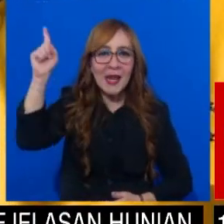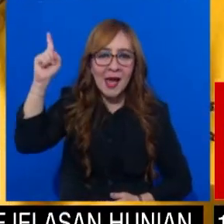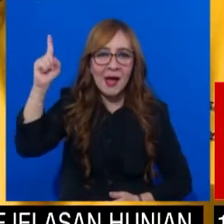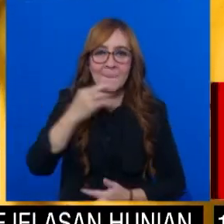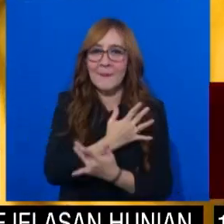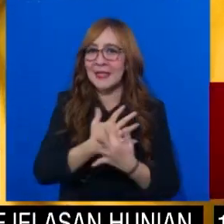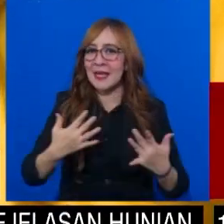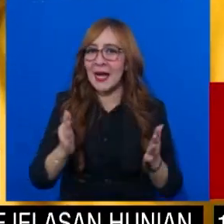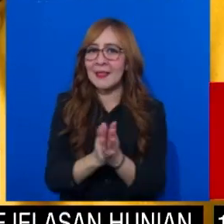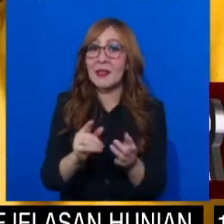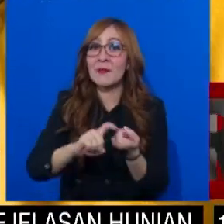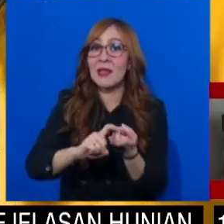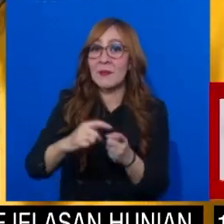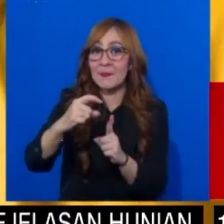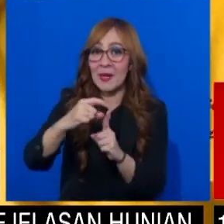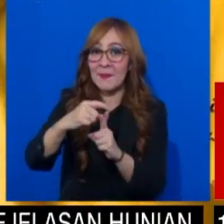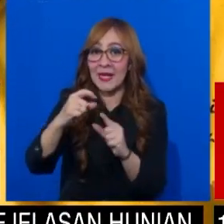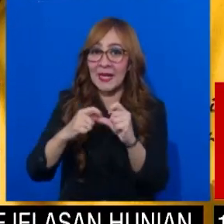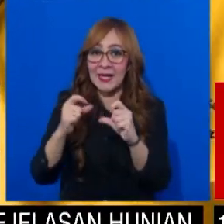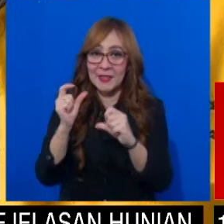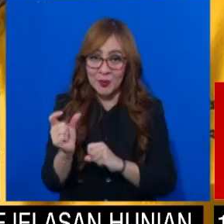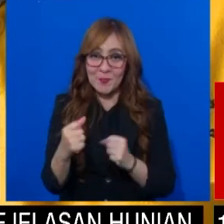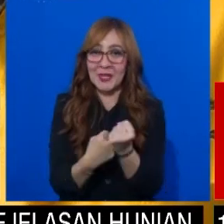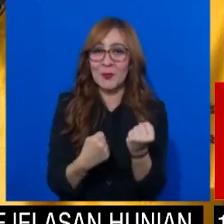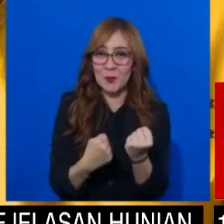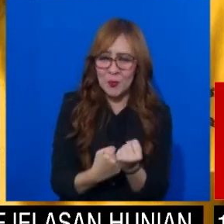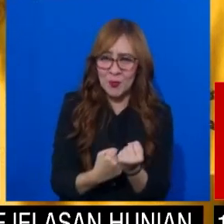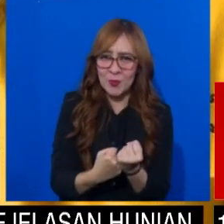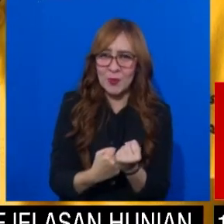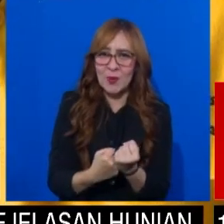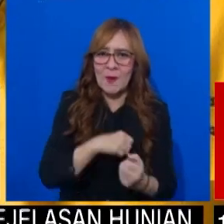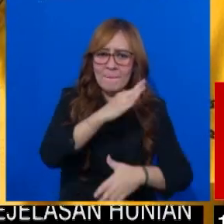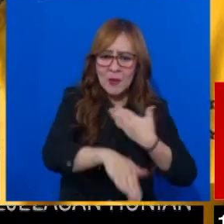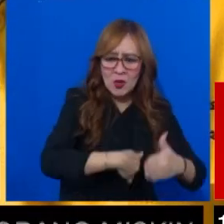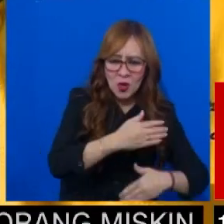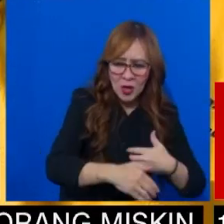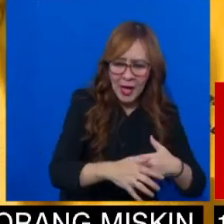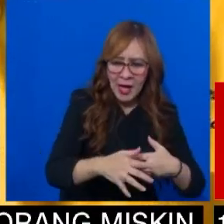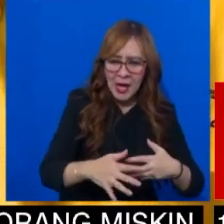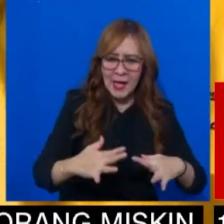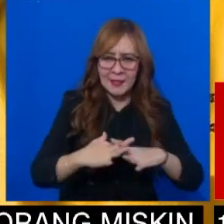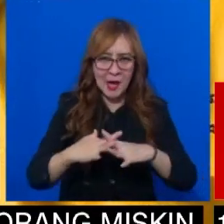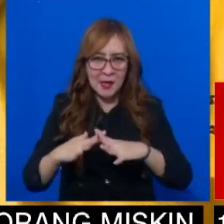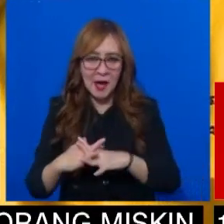dan teman-teman PPSU yang mengolah lahan untuk mengangkut tanah, membentuk bedengan lahan-lahan,